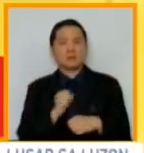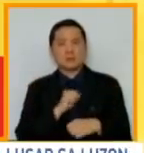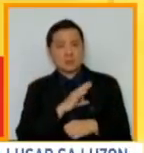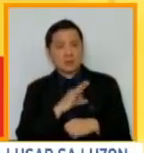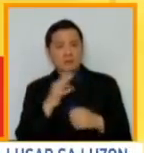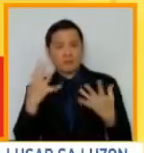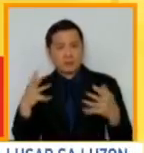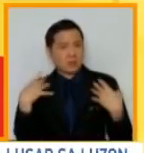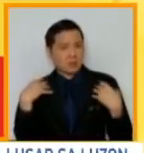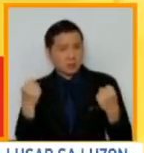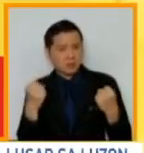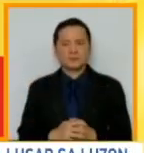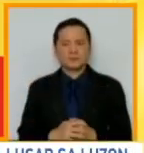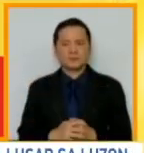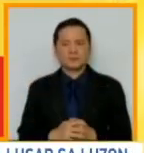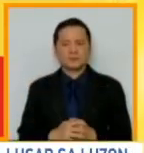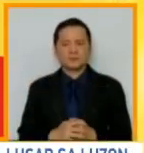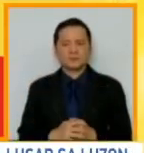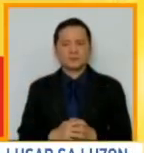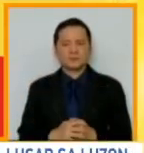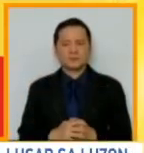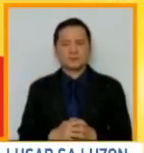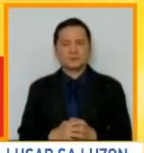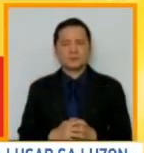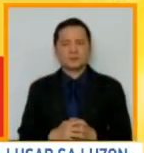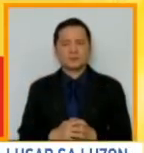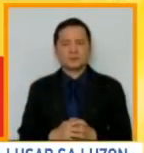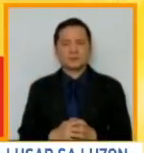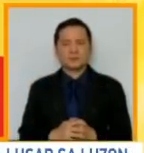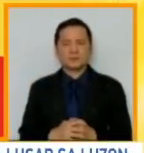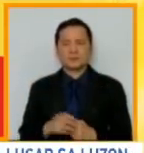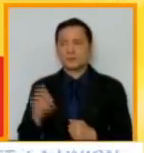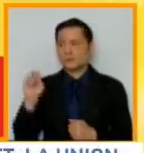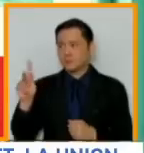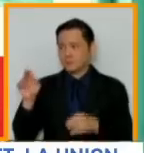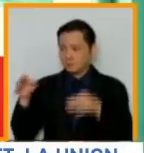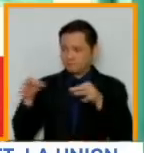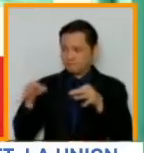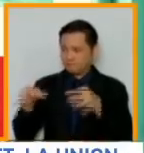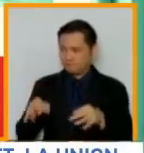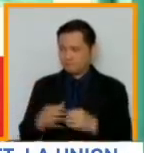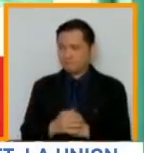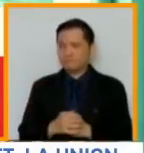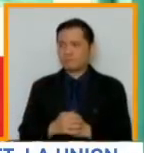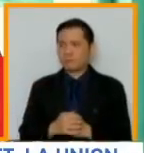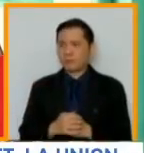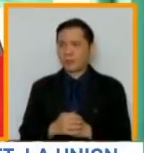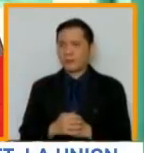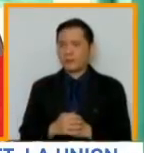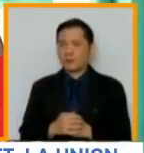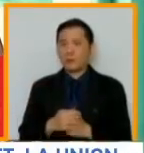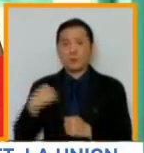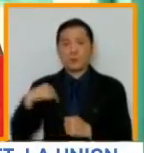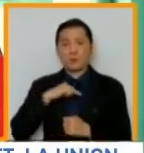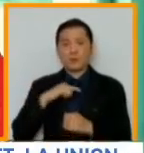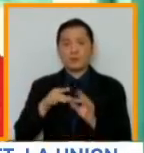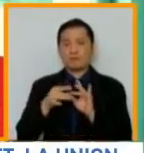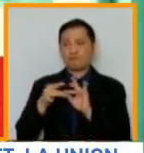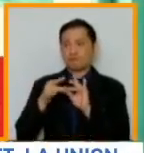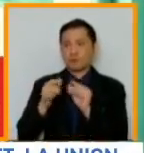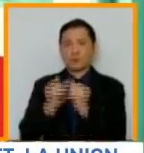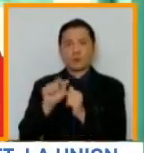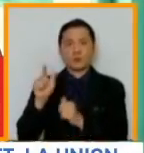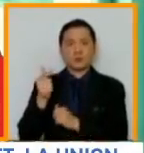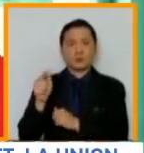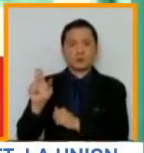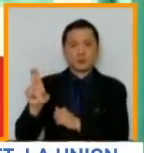ulit simulan itong face-to-face classes? Okay. Ayon sa pakikipag-ugnayan natin, no, sa local government unit ng lalawigan ng